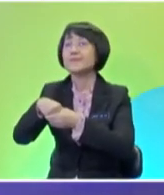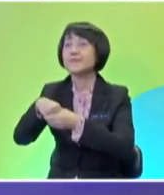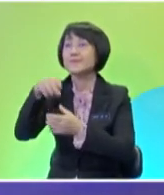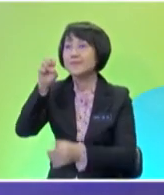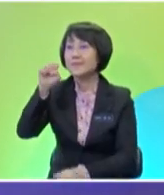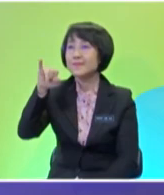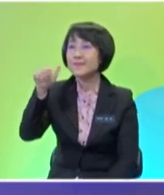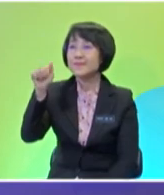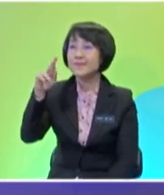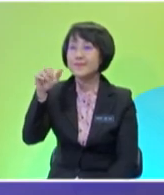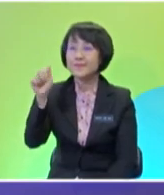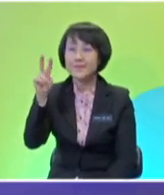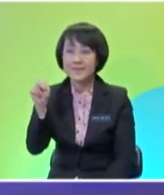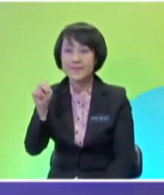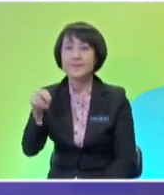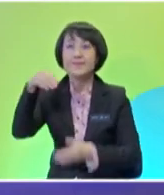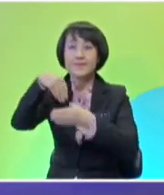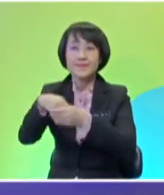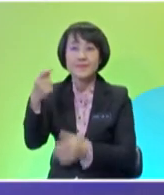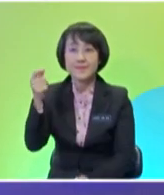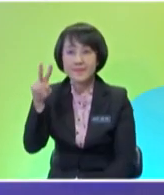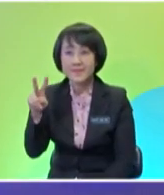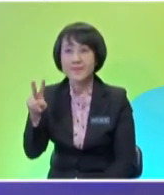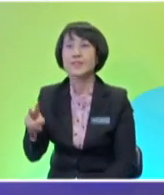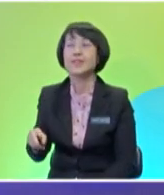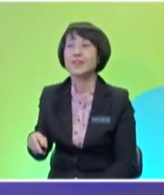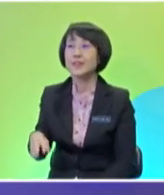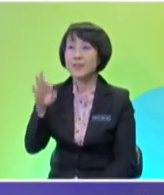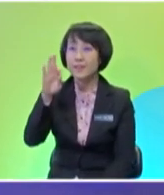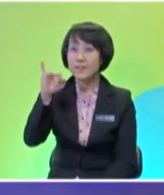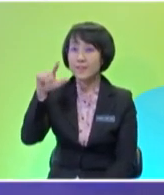sesuatu penerbitan tv atau film